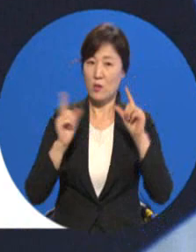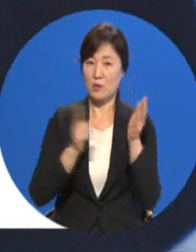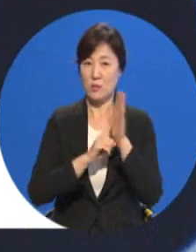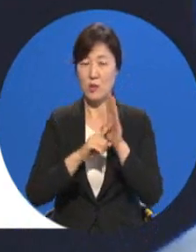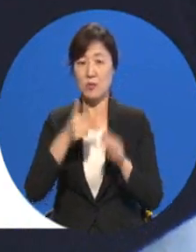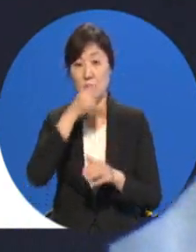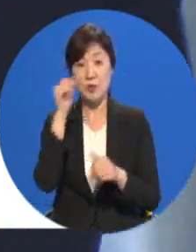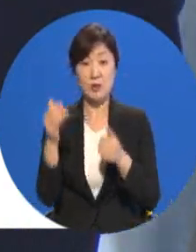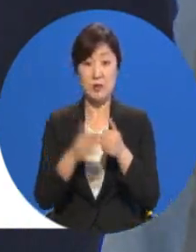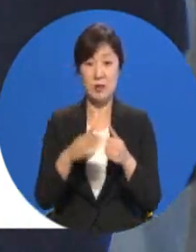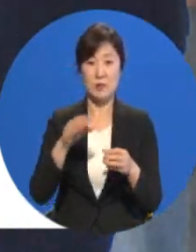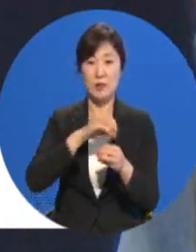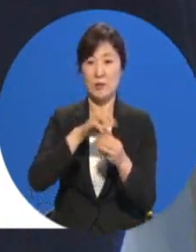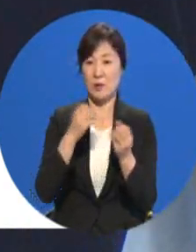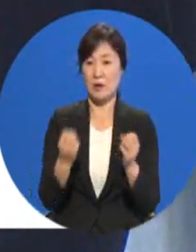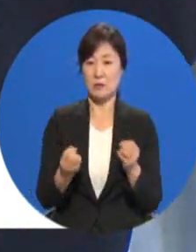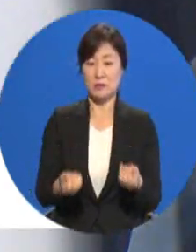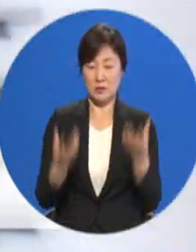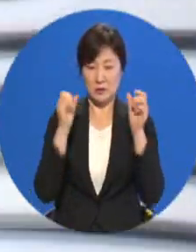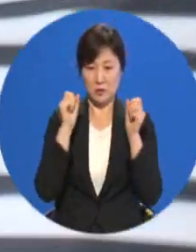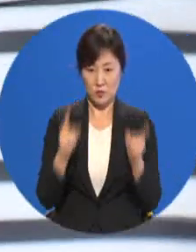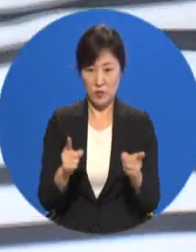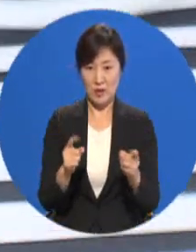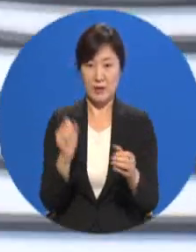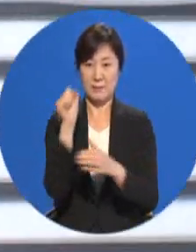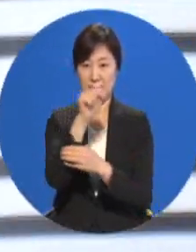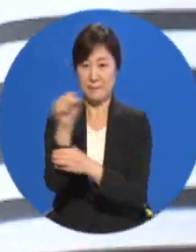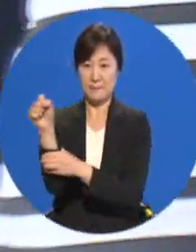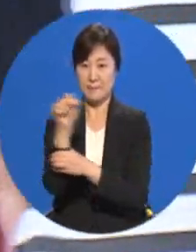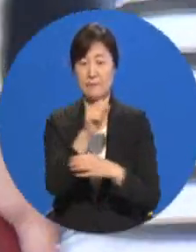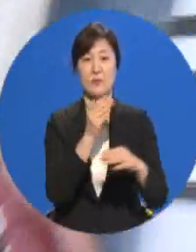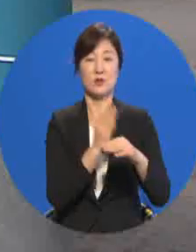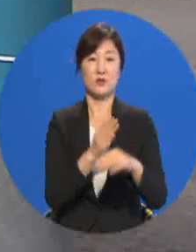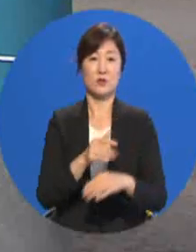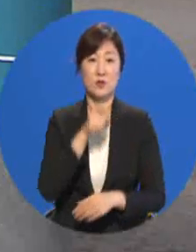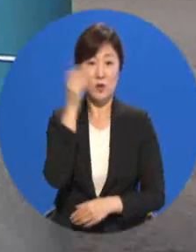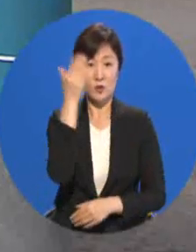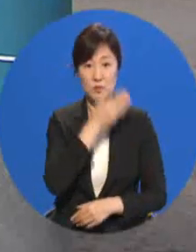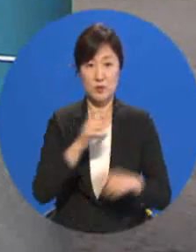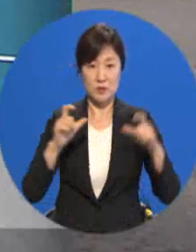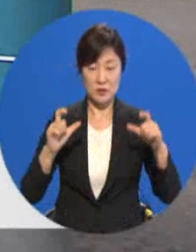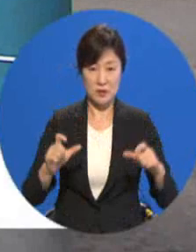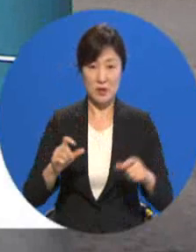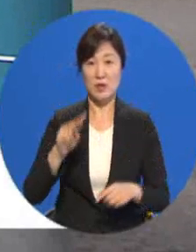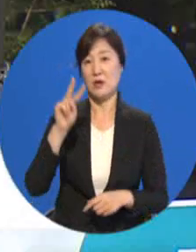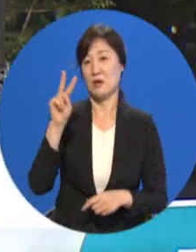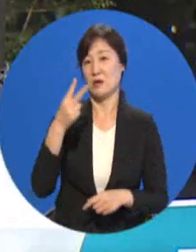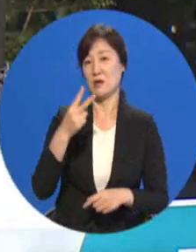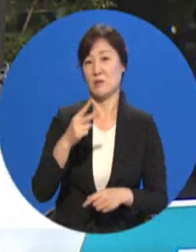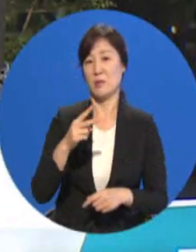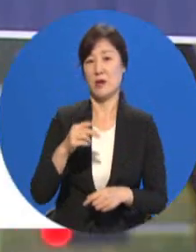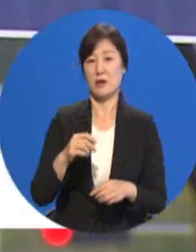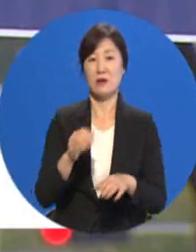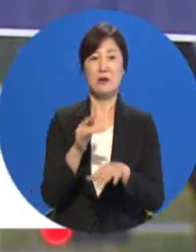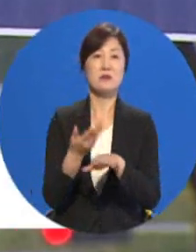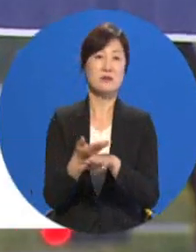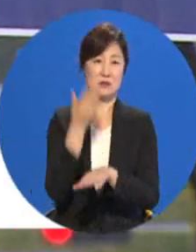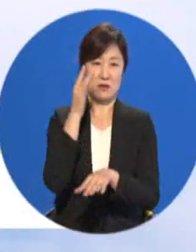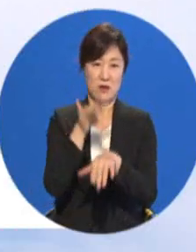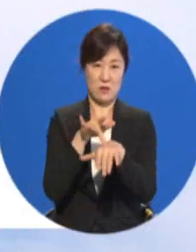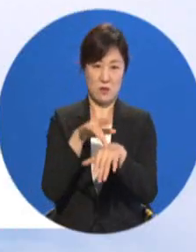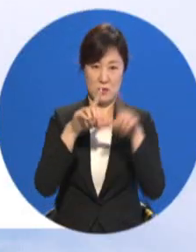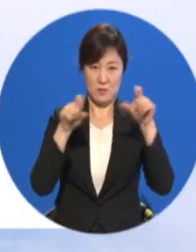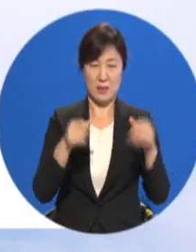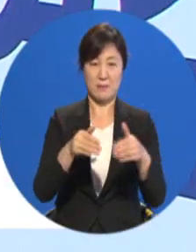통한 얼굴 알기는 이미 뜨겁게 달아올랐습니다 6에서 많이 100여개의 명절이 사향 통하게 내 걸리면서 벌써부터